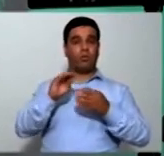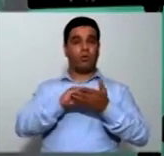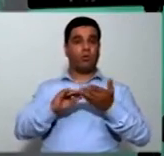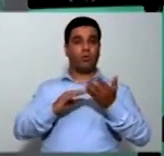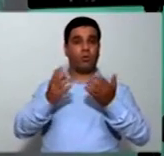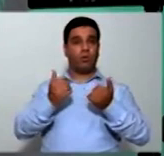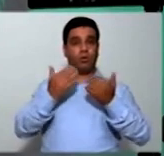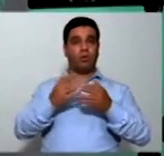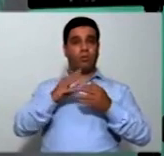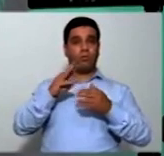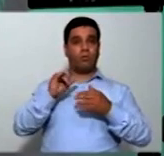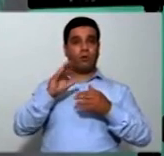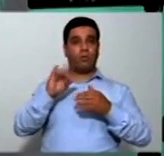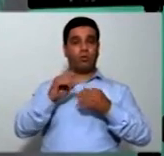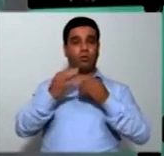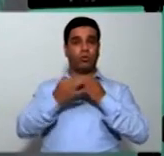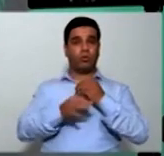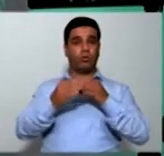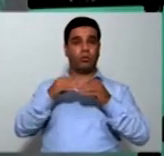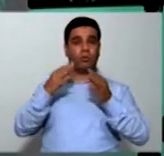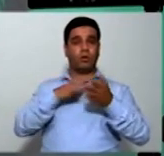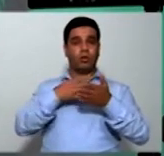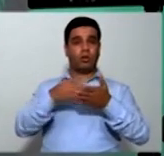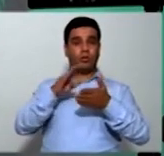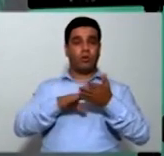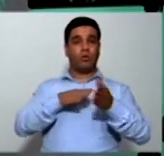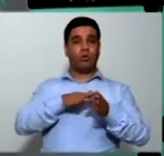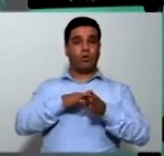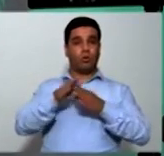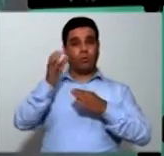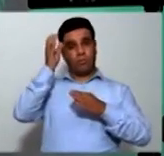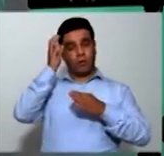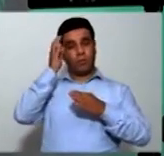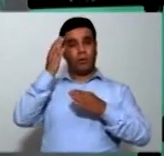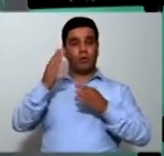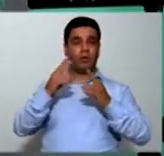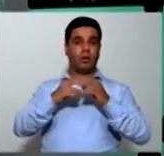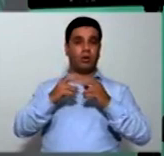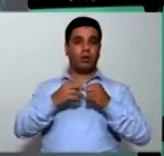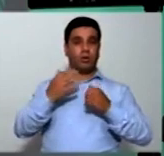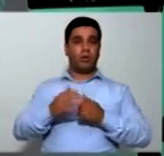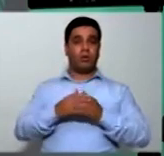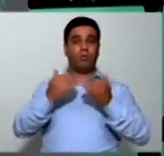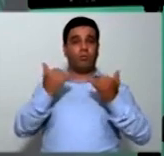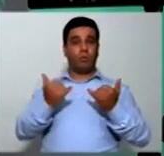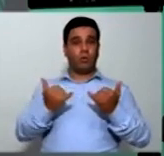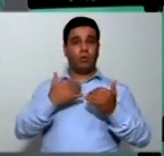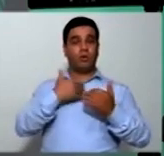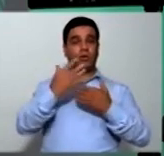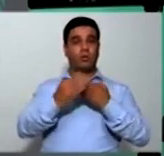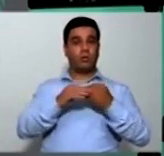oling. Mavzu so'ngida berilgan jadvalni to'ldirib, bilimlaringizni mustahkamlang. Buguncha esa